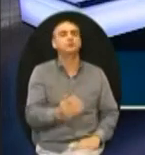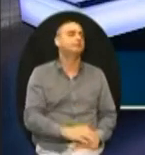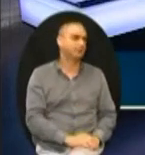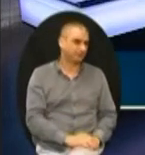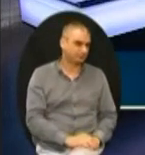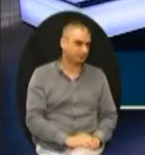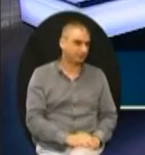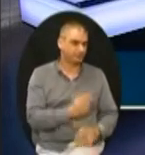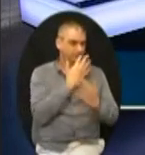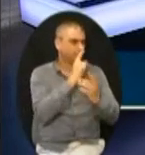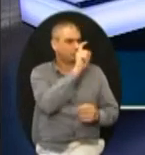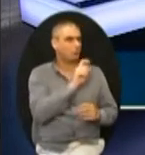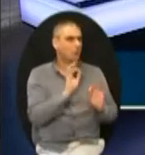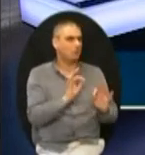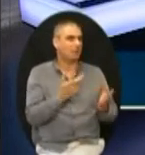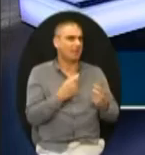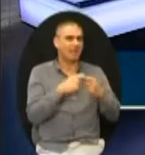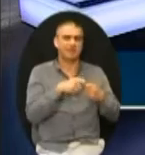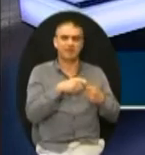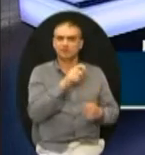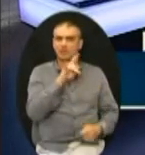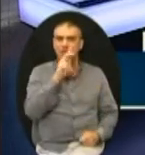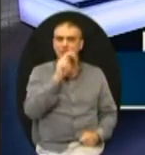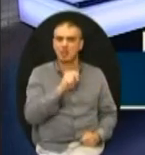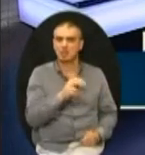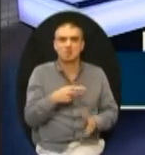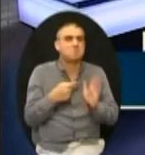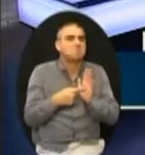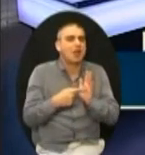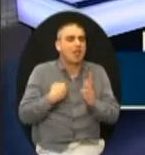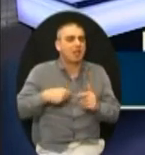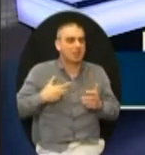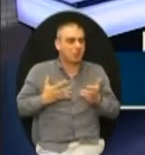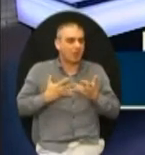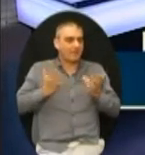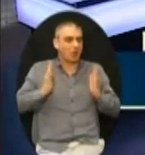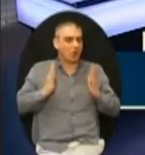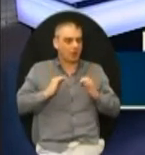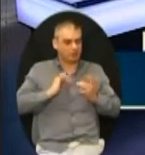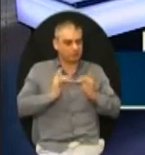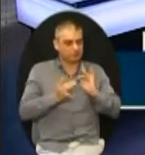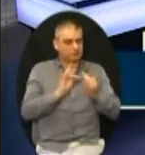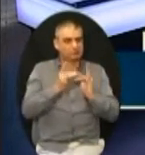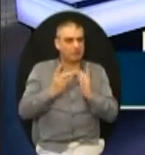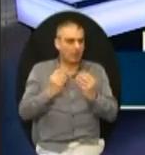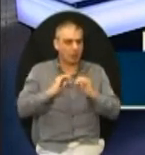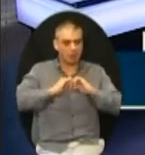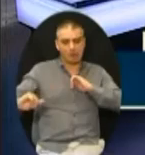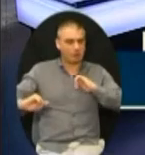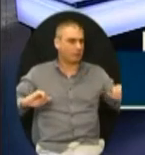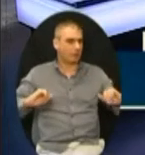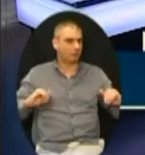ברור. אולי באמת, חבר הכנסת חנין, בגלל שאנחנו חברה כל כך שסועה וכל כך